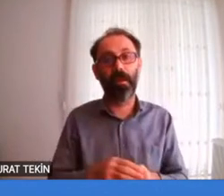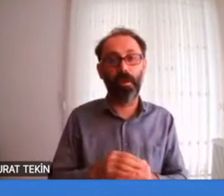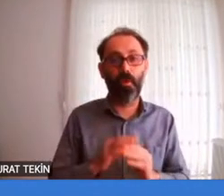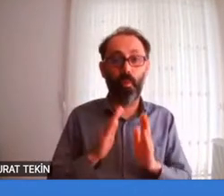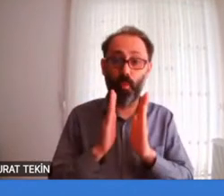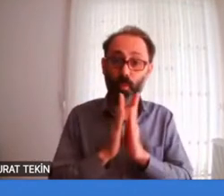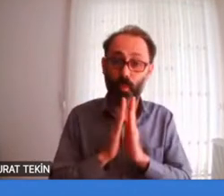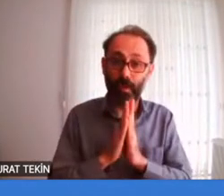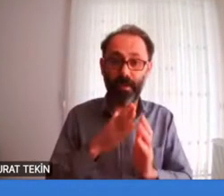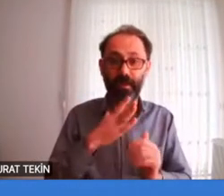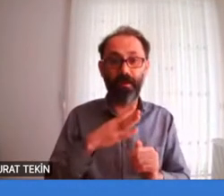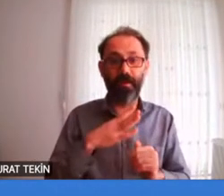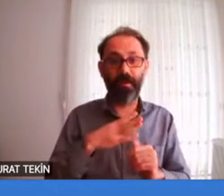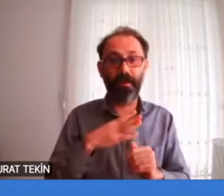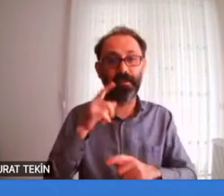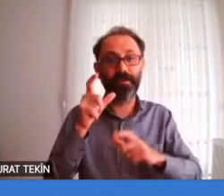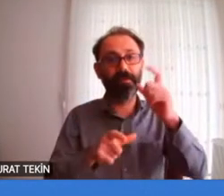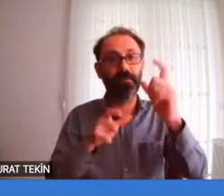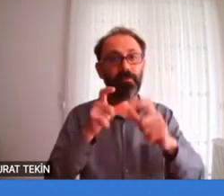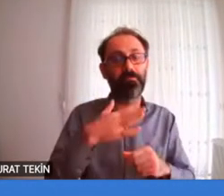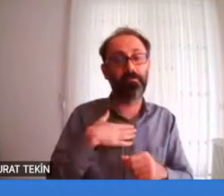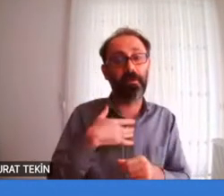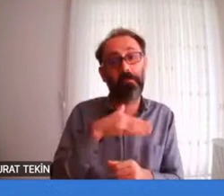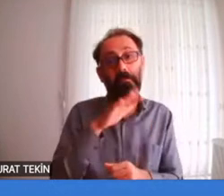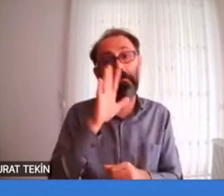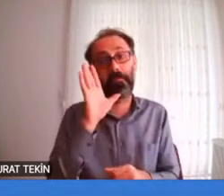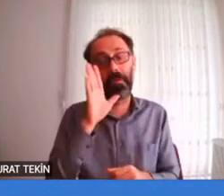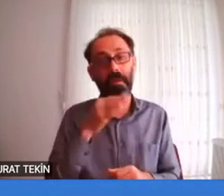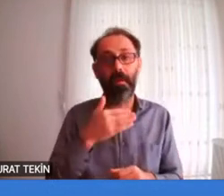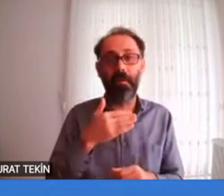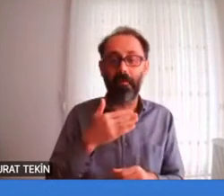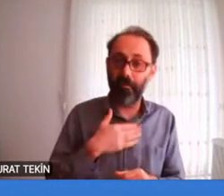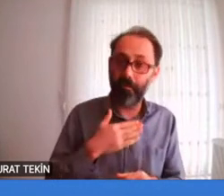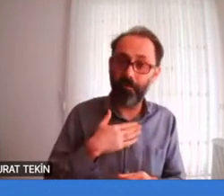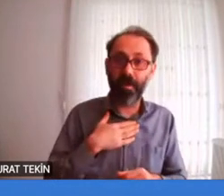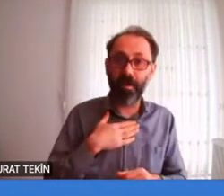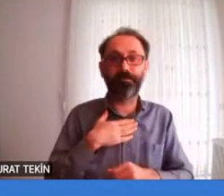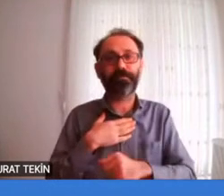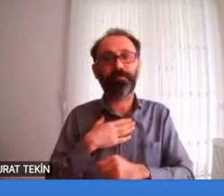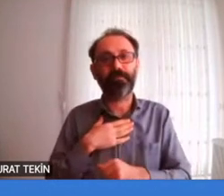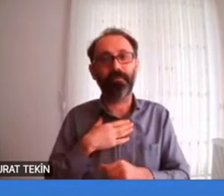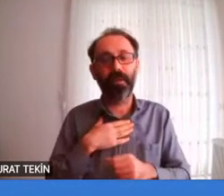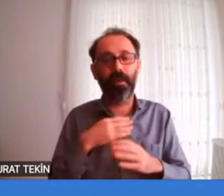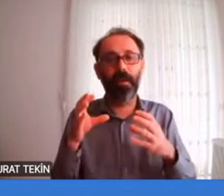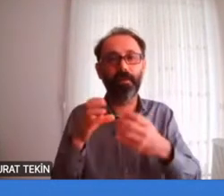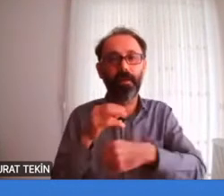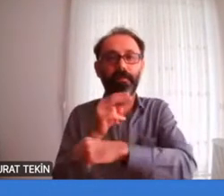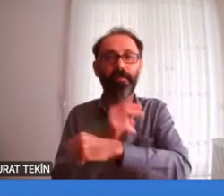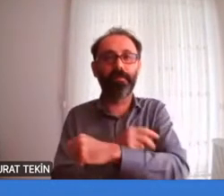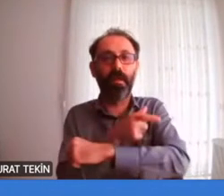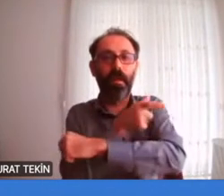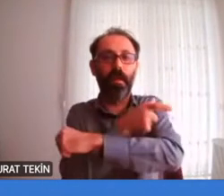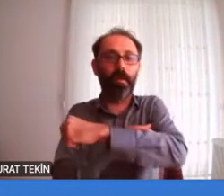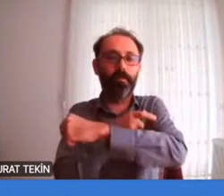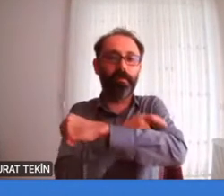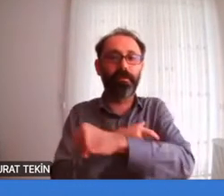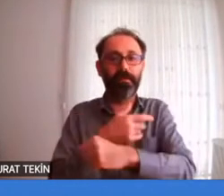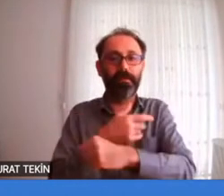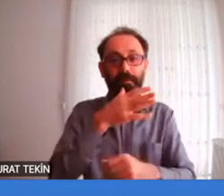takımı bireysel olarak tanımıyorum. Ben takımın kaptanı Sevda Altınoluk'la başlamak isterim.